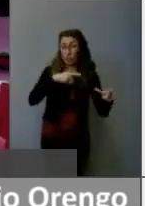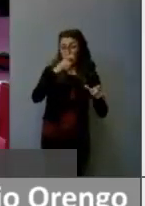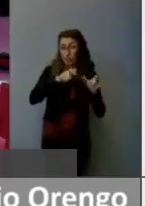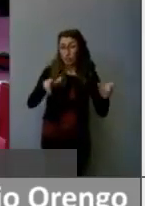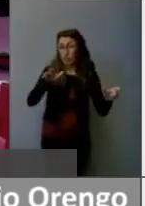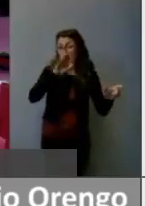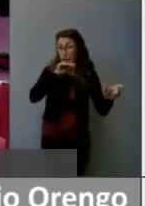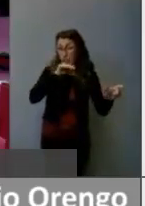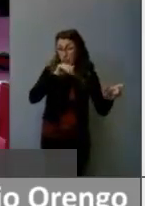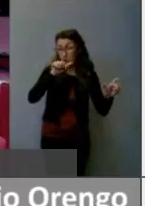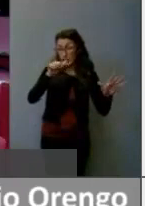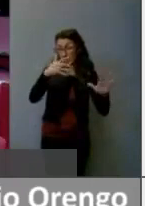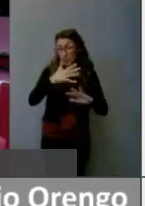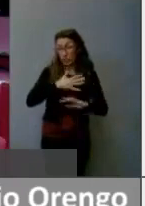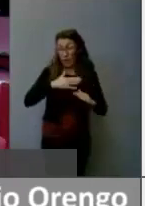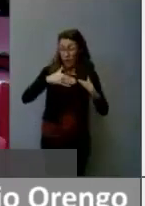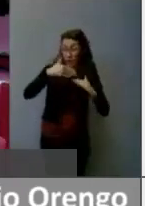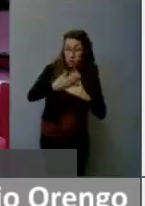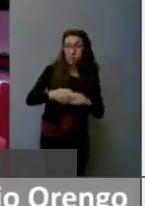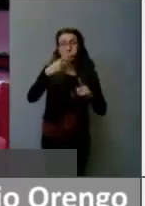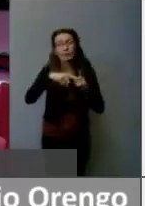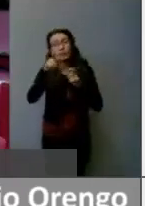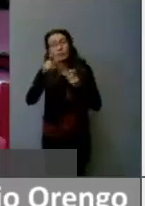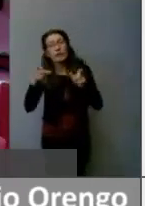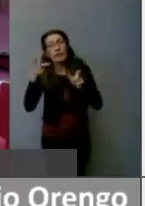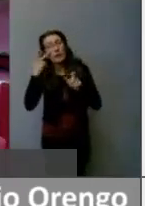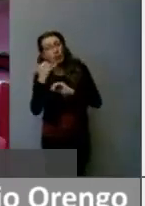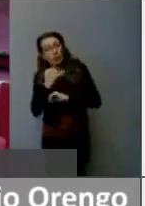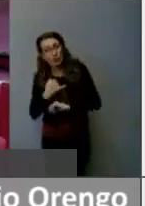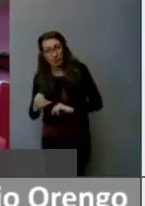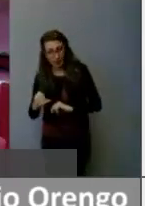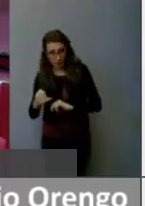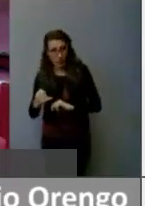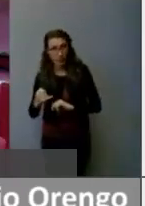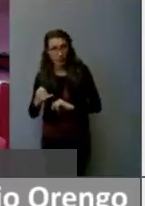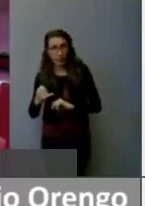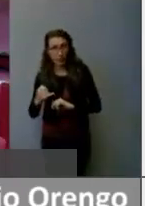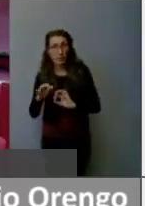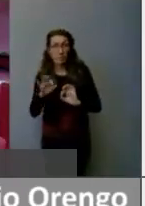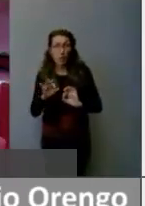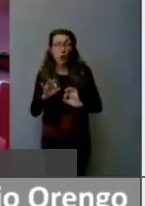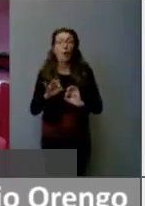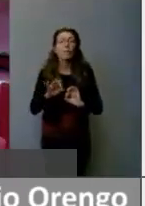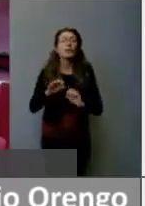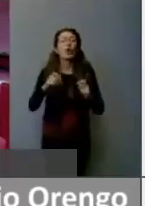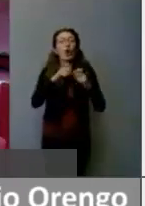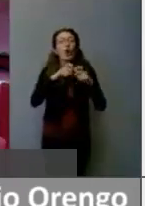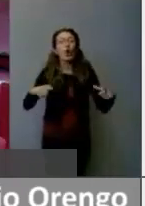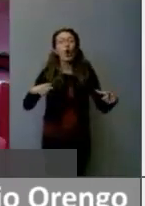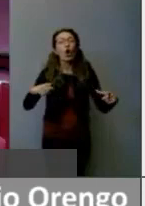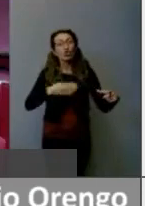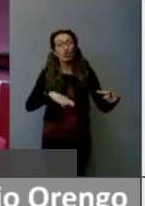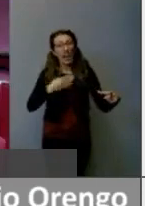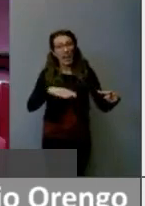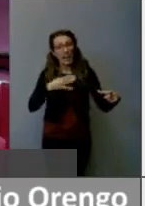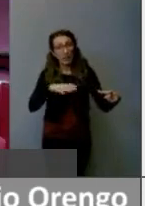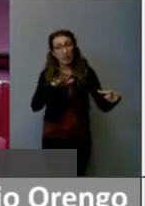ultra 65enni, la media europea è del 19% della popolazione, mentre a Genova si raggiunge il